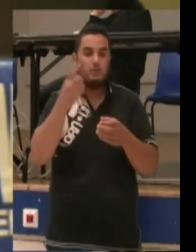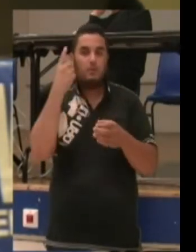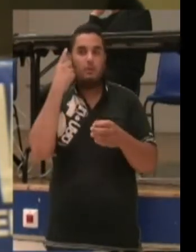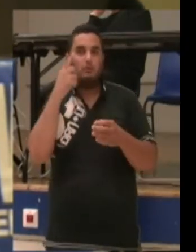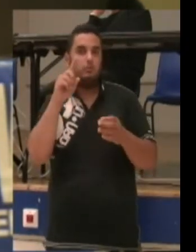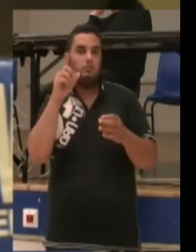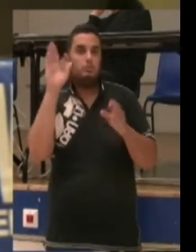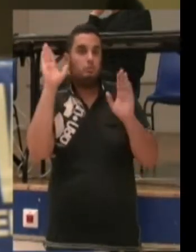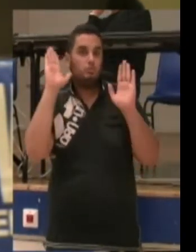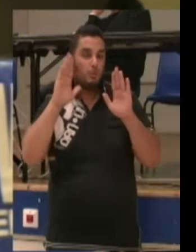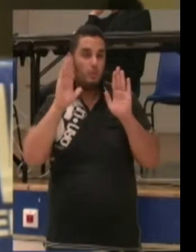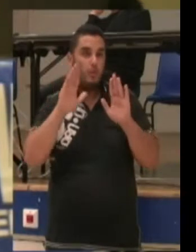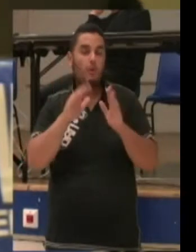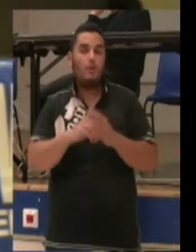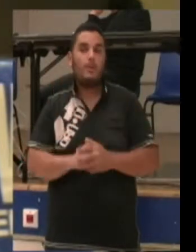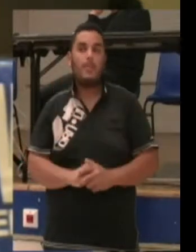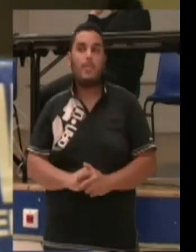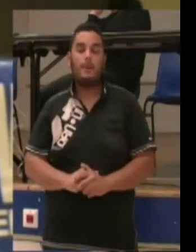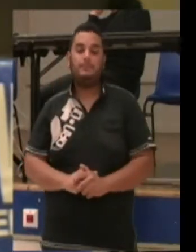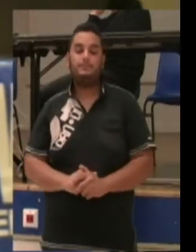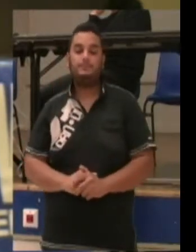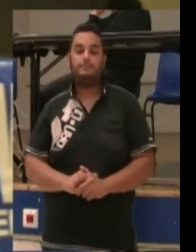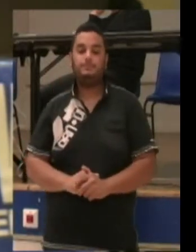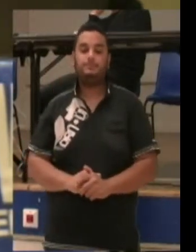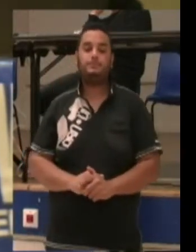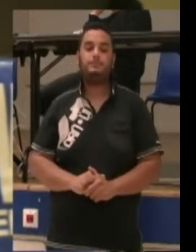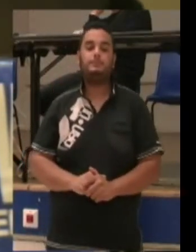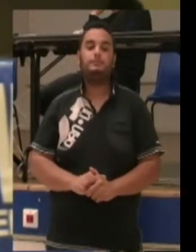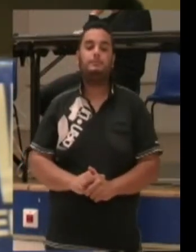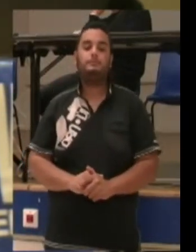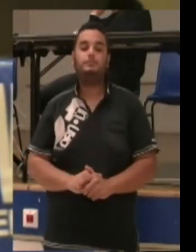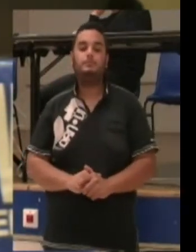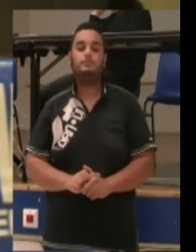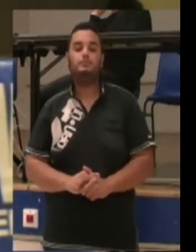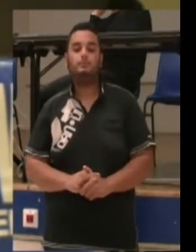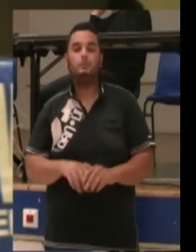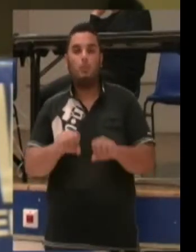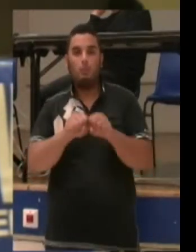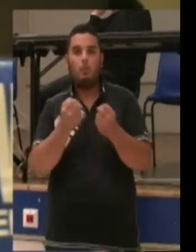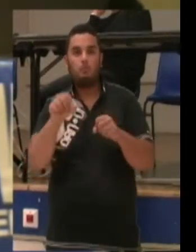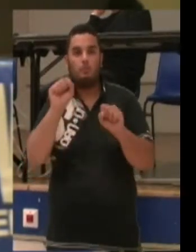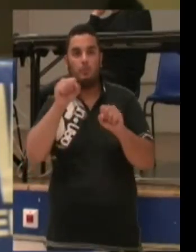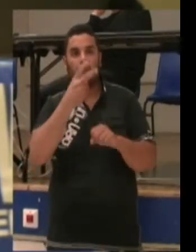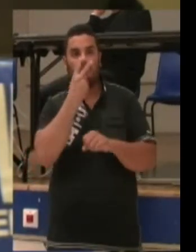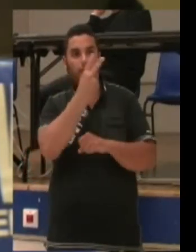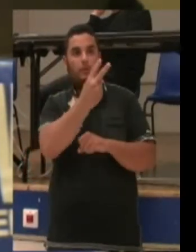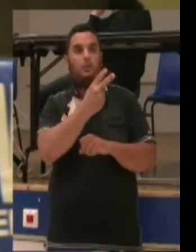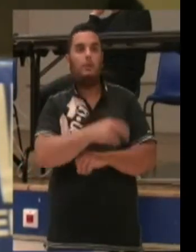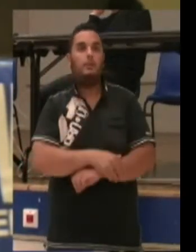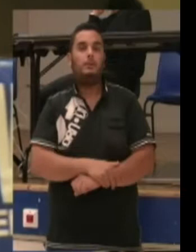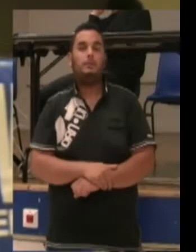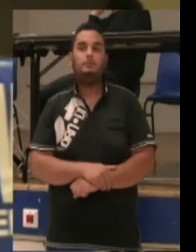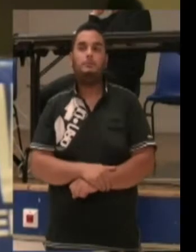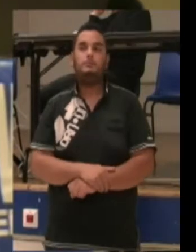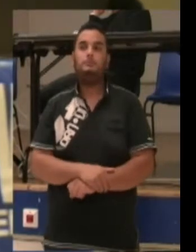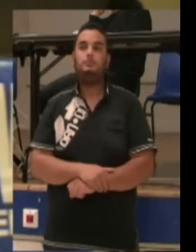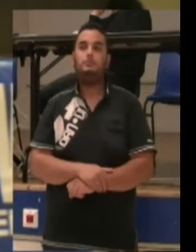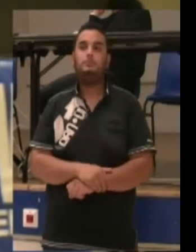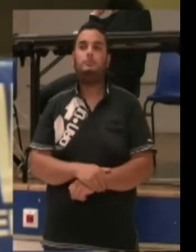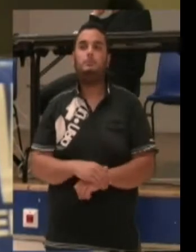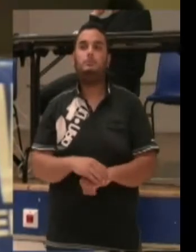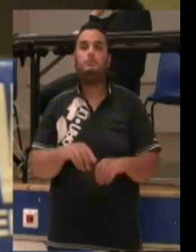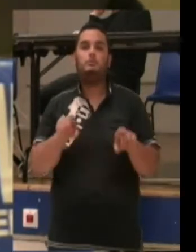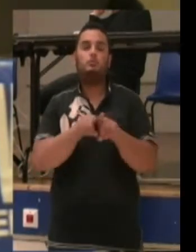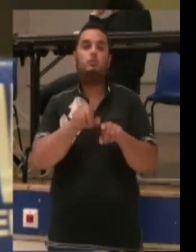Creusot, donc l'îlot des Combes. Vous allez voir au moment de la pause. si ce n'est pas déjà fait. Et puis également, on est en contact